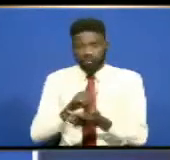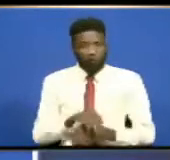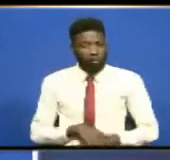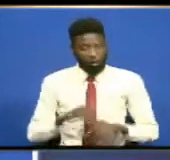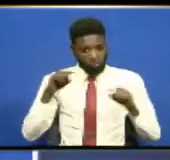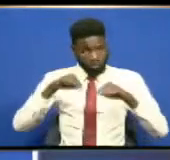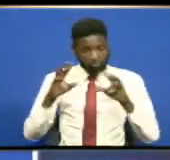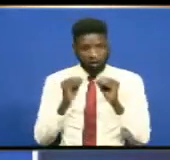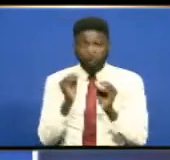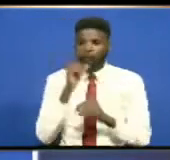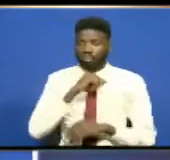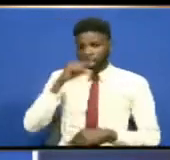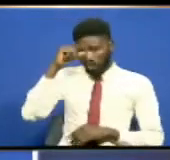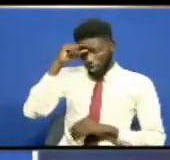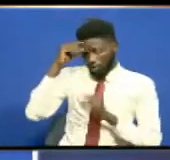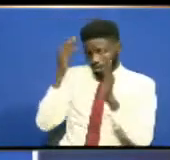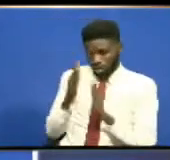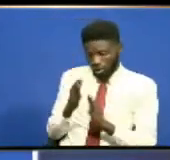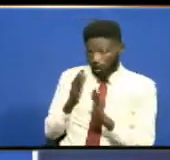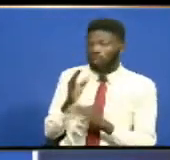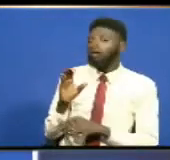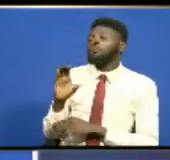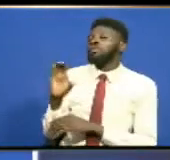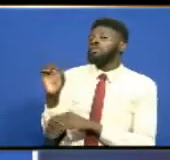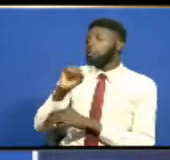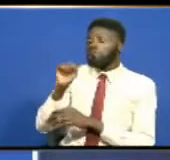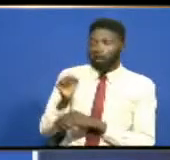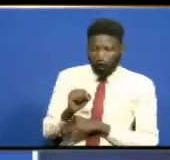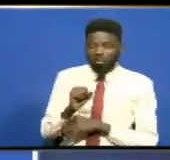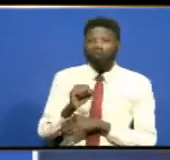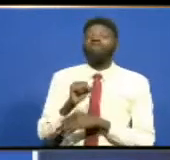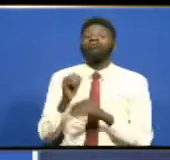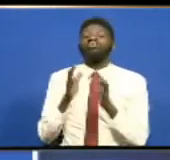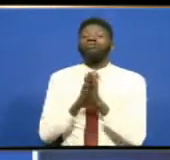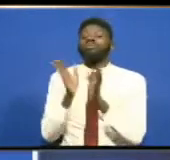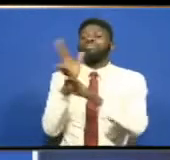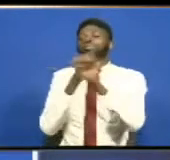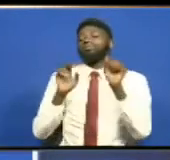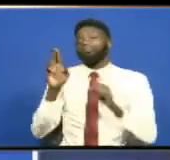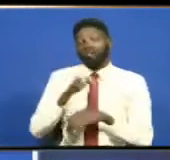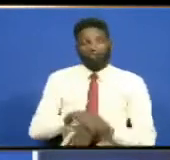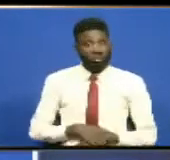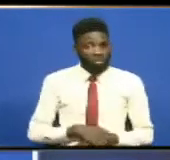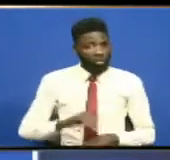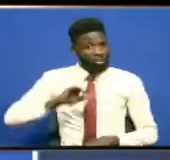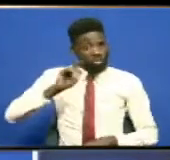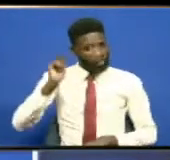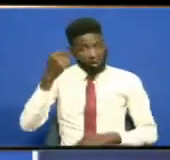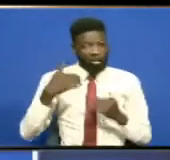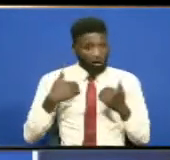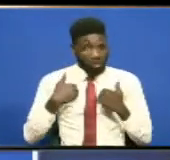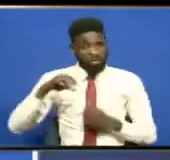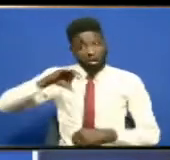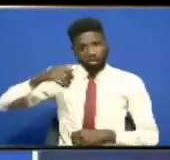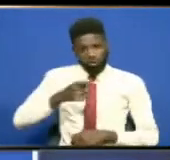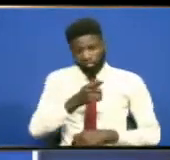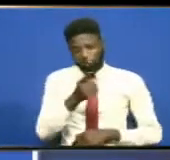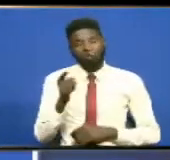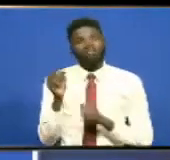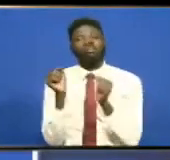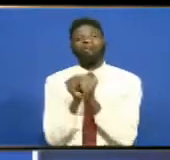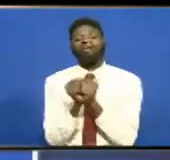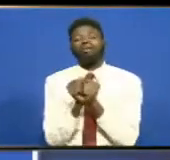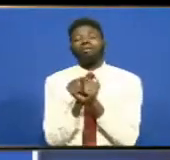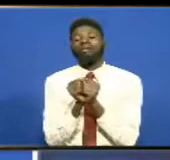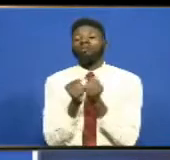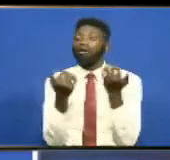Kenyatta na magavana na mawaziri kutoka eneo hili na unakumbuka kwamba eneo la Mlima Kenya linapatanisha kaunti 10 hivi na mchango wa